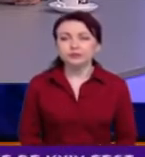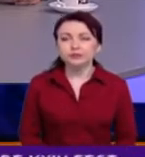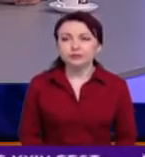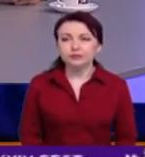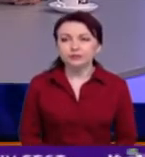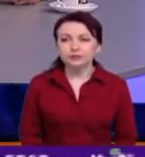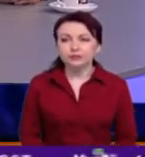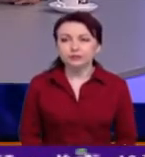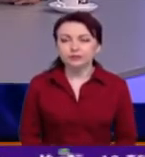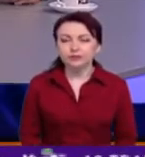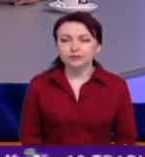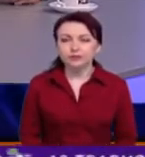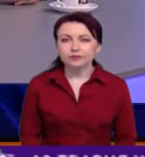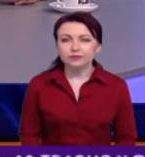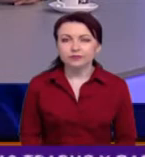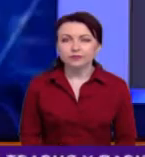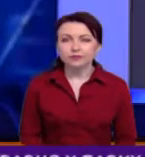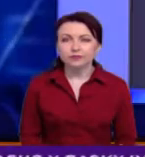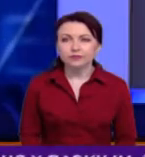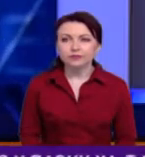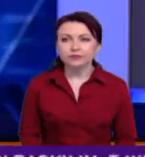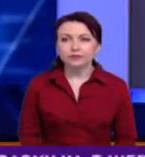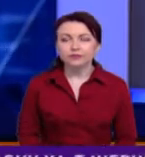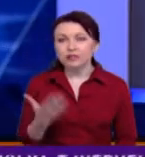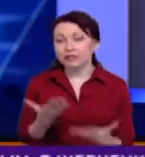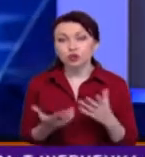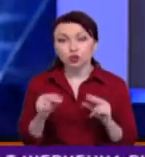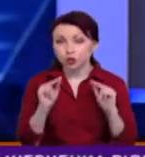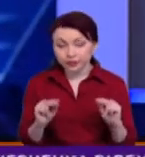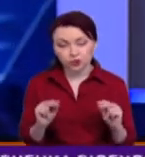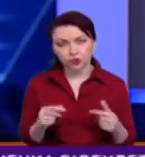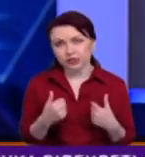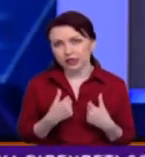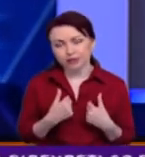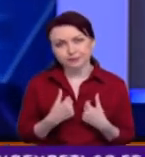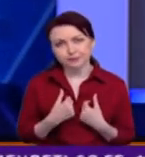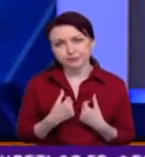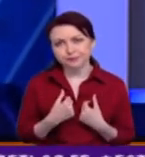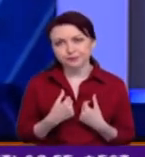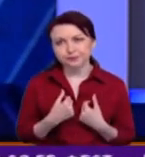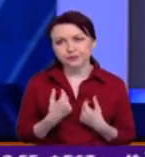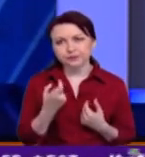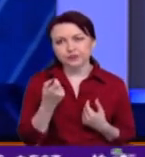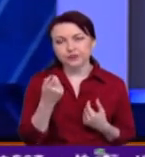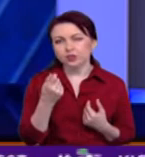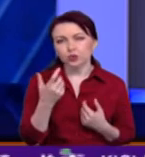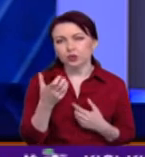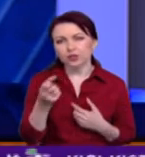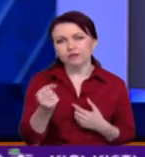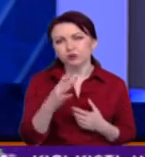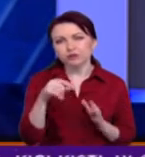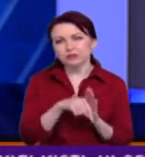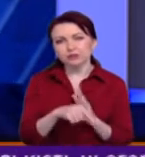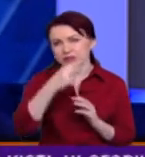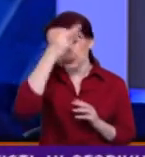говорять, що її не існує? Ну, якщо чесно, я так трохи не вловив зміст